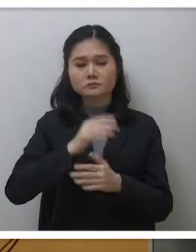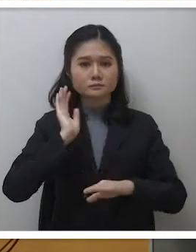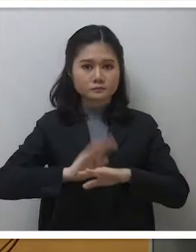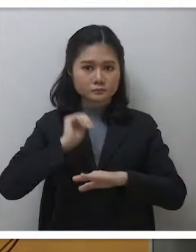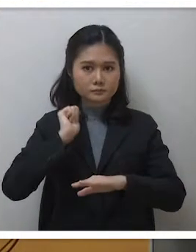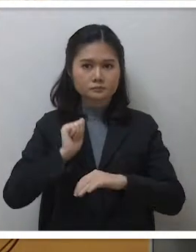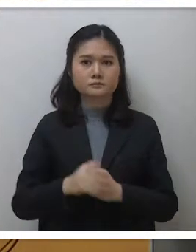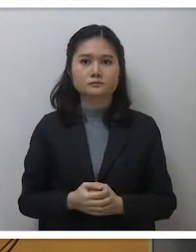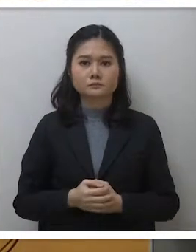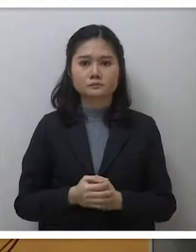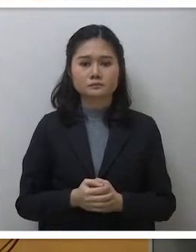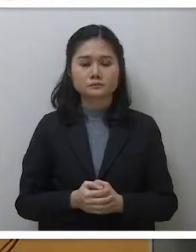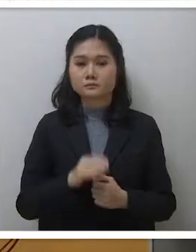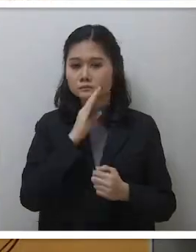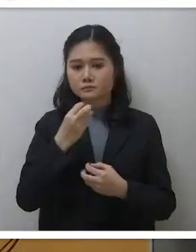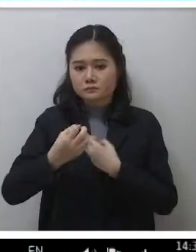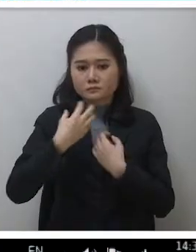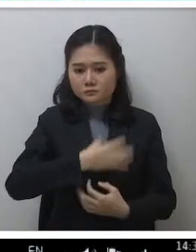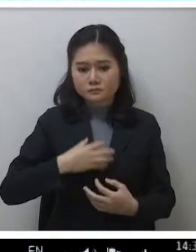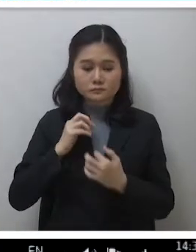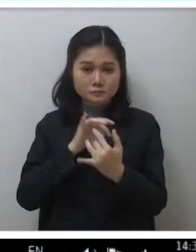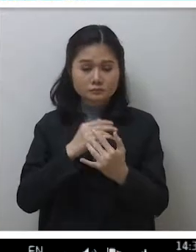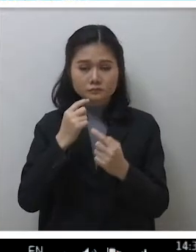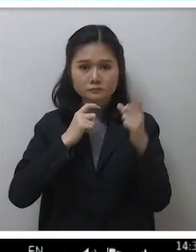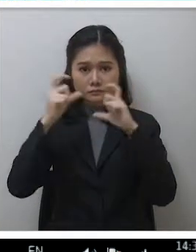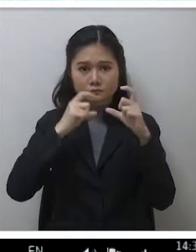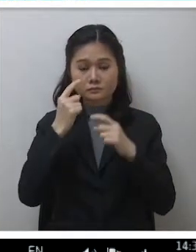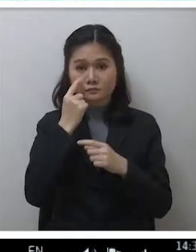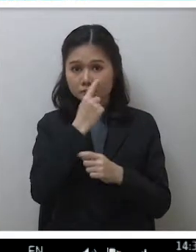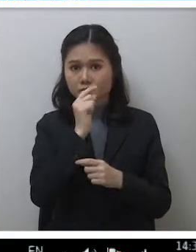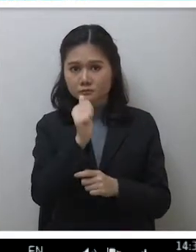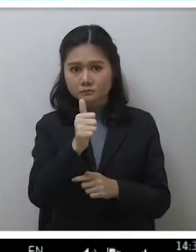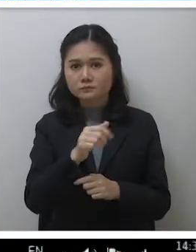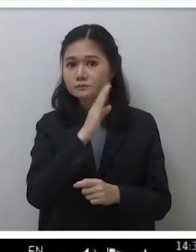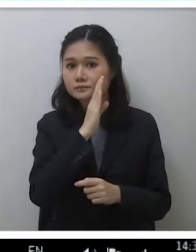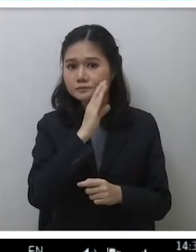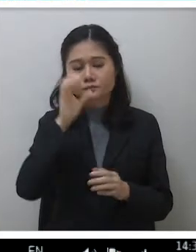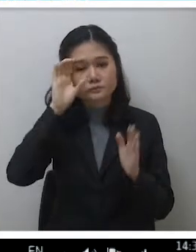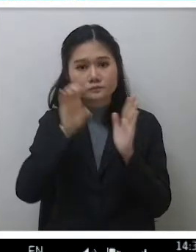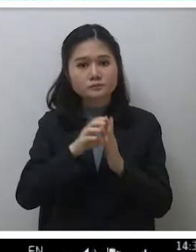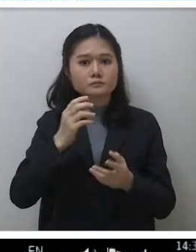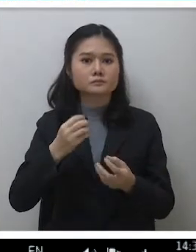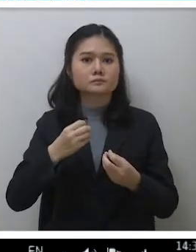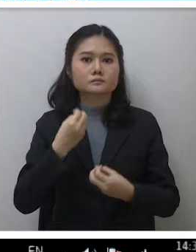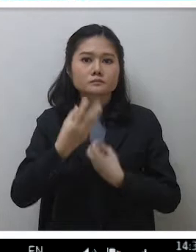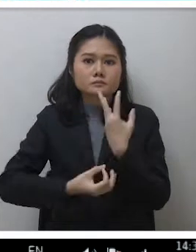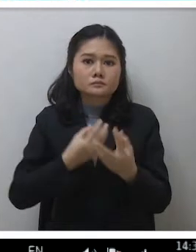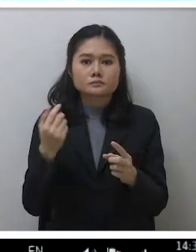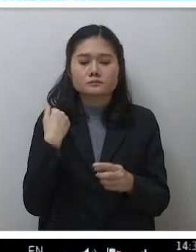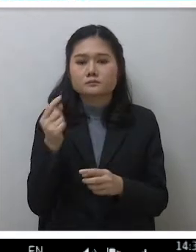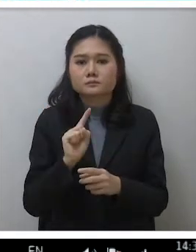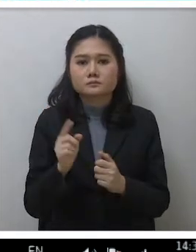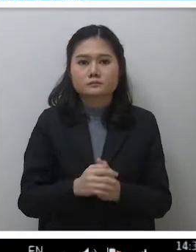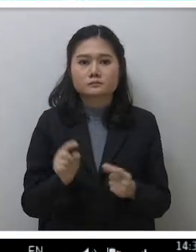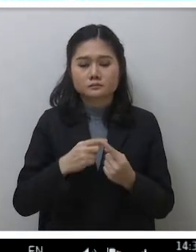งๆนะเราสื่ออารมณ์สีหน้าแววตาได้ดีนะครับเวลาภาพที่ออกไปจะแสด